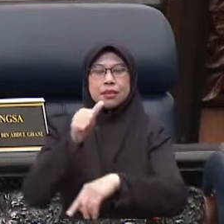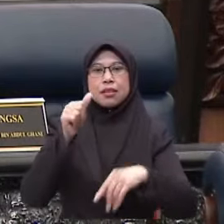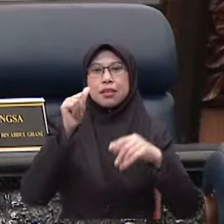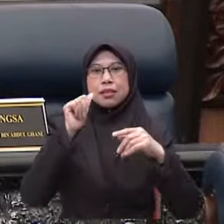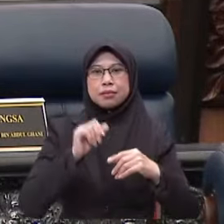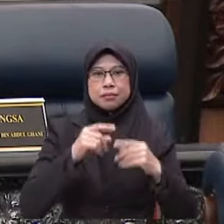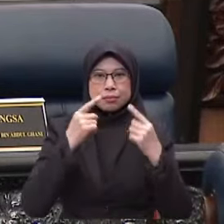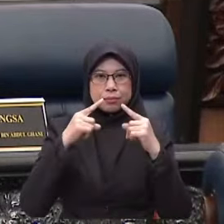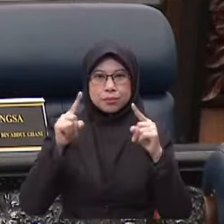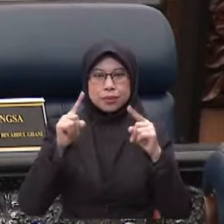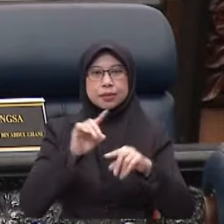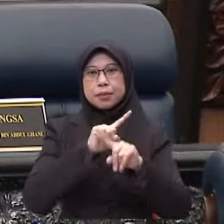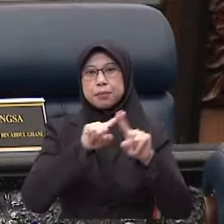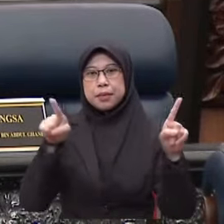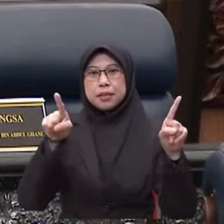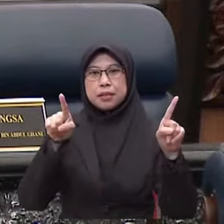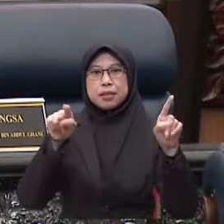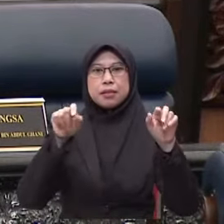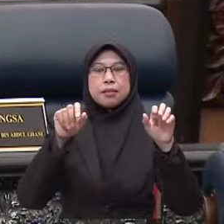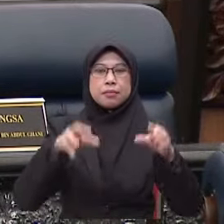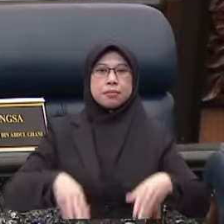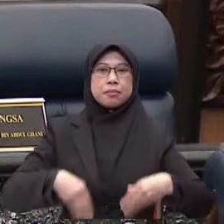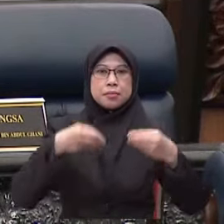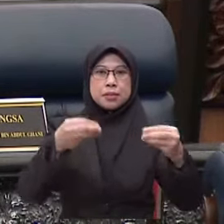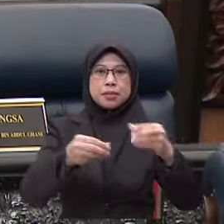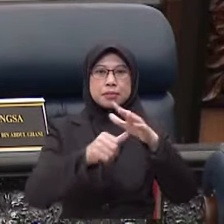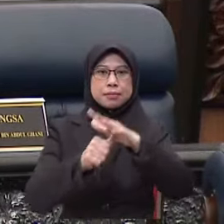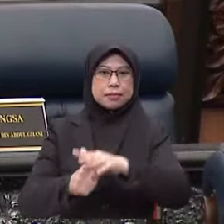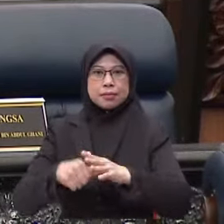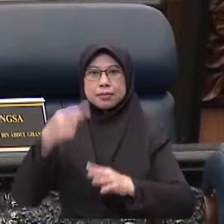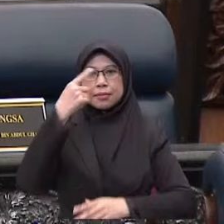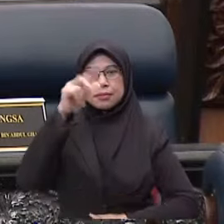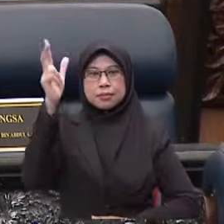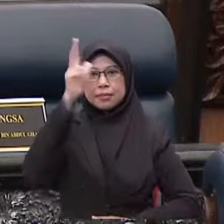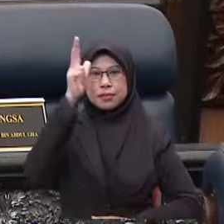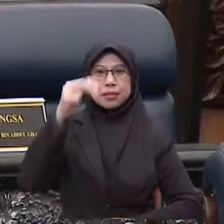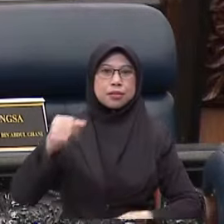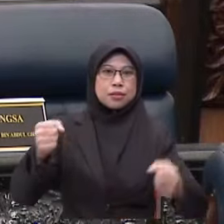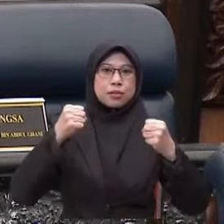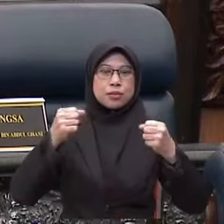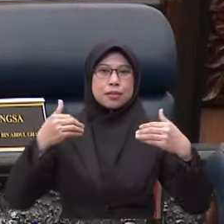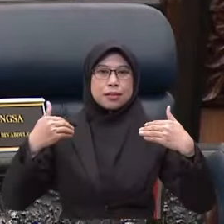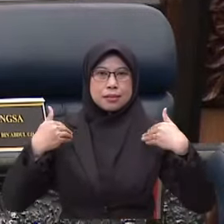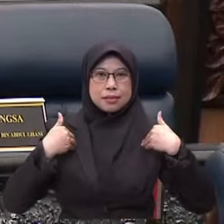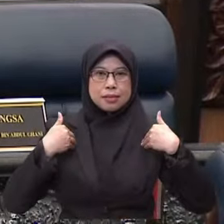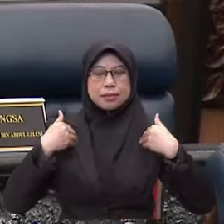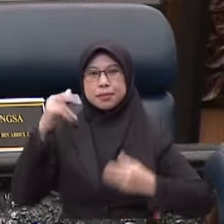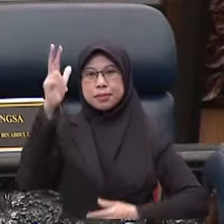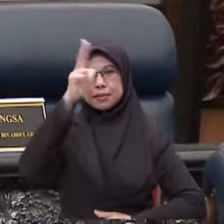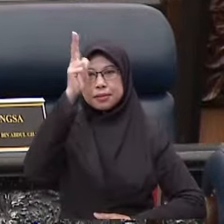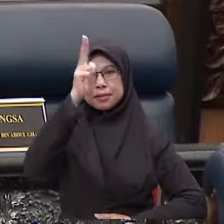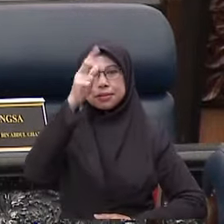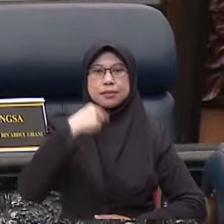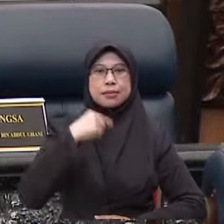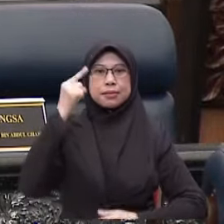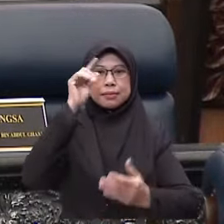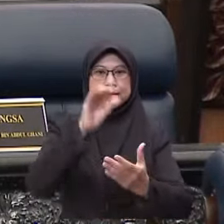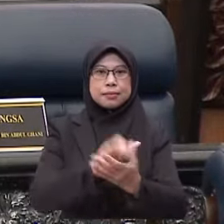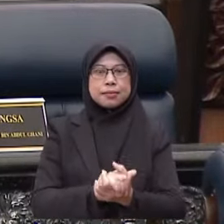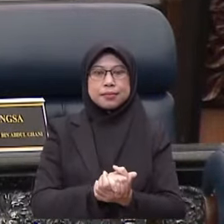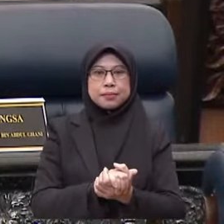popular Tetapi dia memberi dia akan memberi tekanan kepada kerajaan dengan kekuatan yang ada pada Kerajaan ini saya